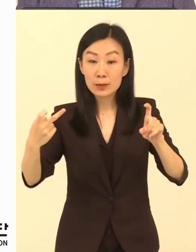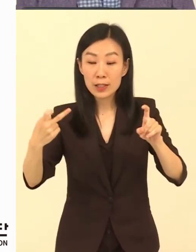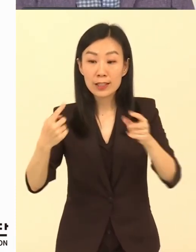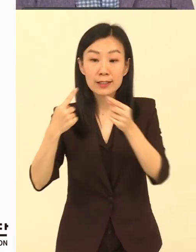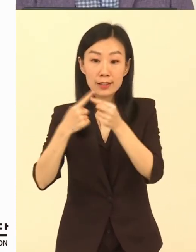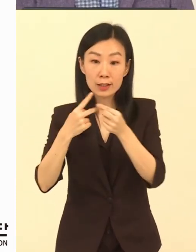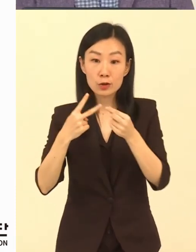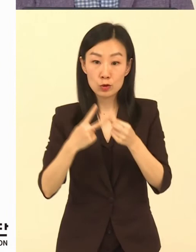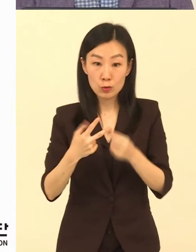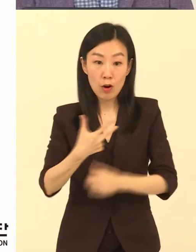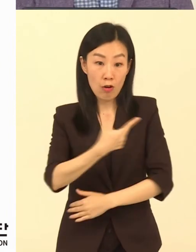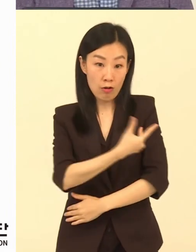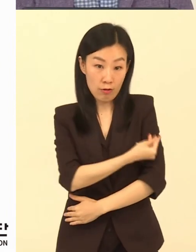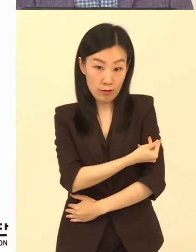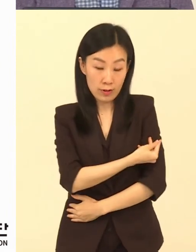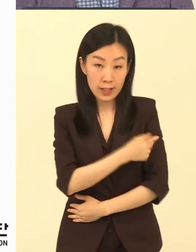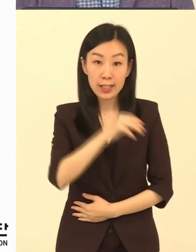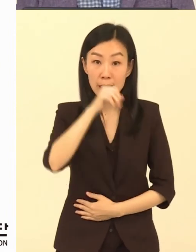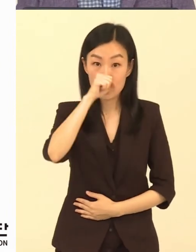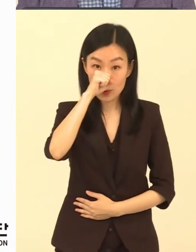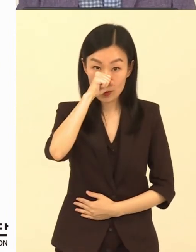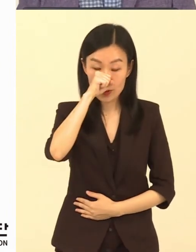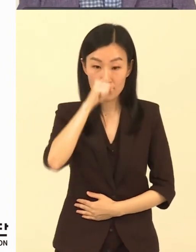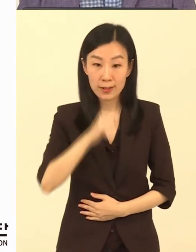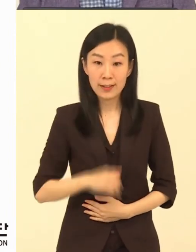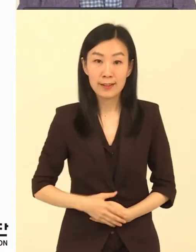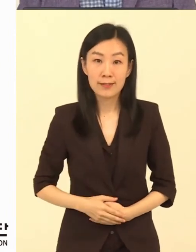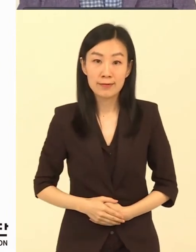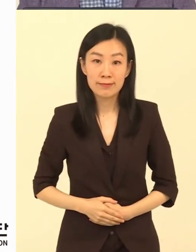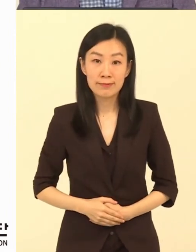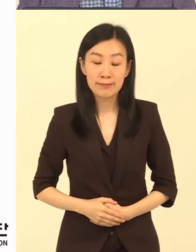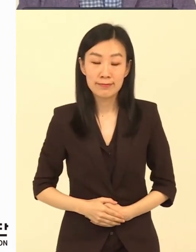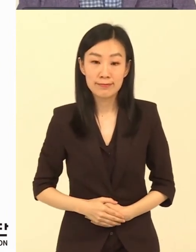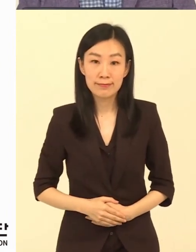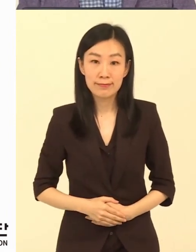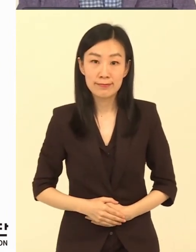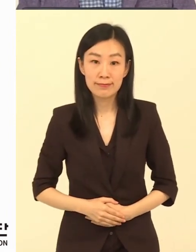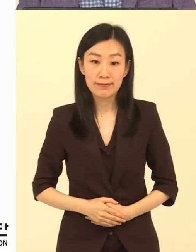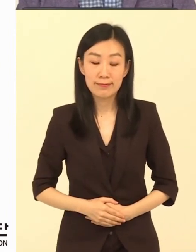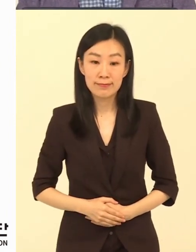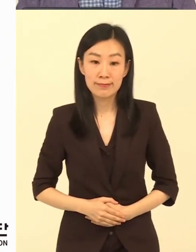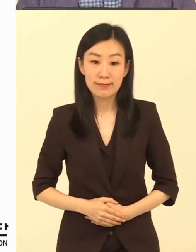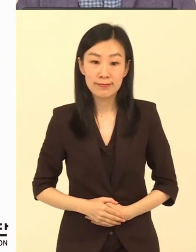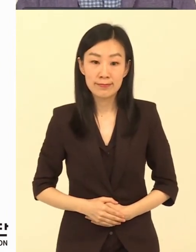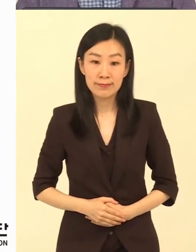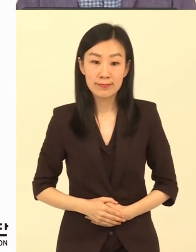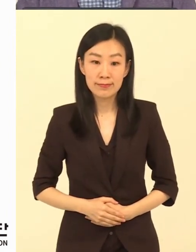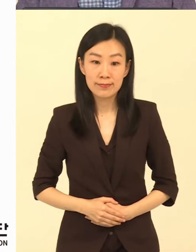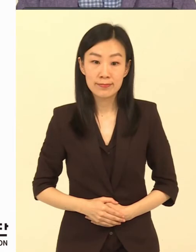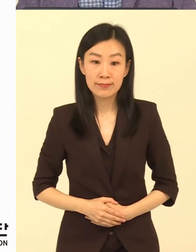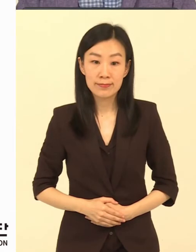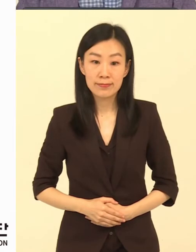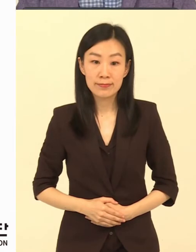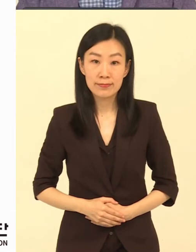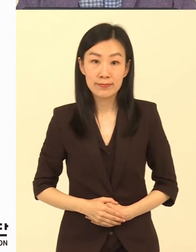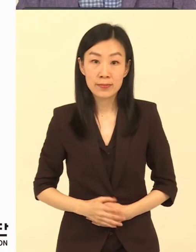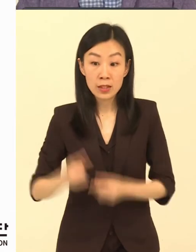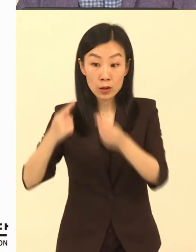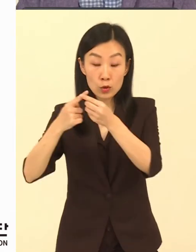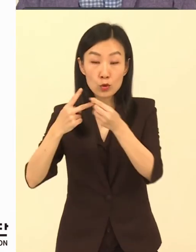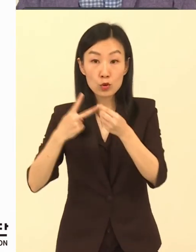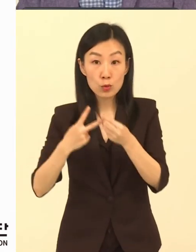접종이 좋다고 알려져 있습니다. 2회